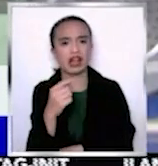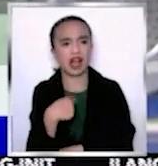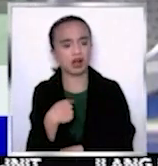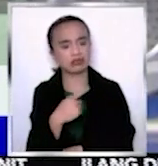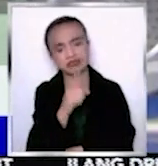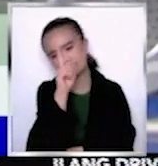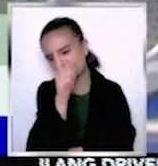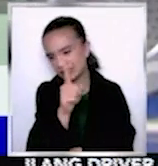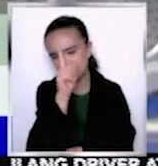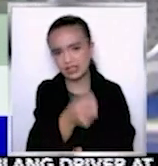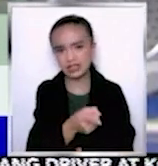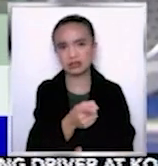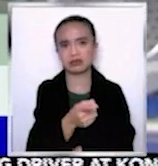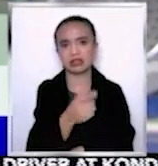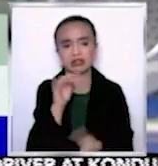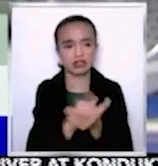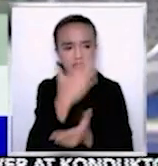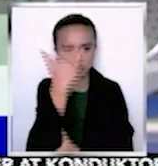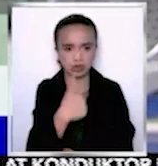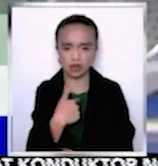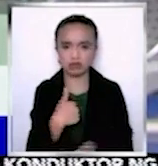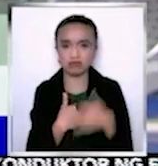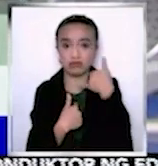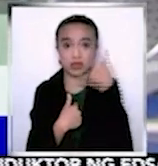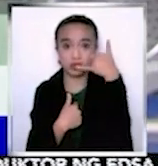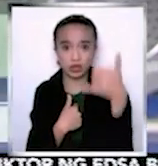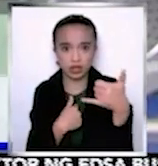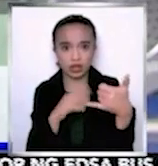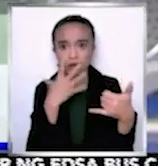po, tinawagan ko mismo yung nagbanggit ng